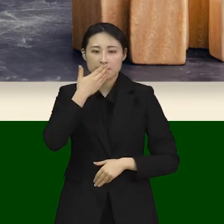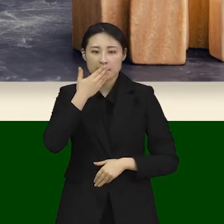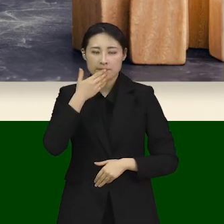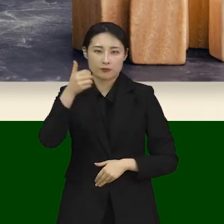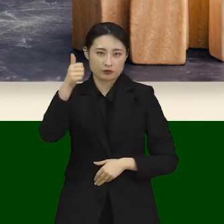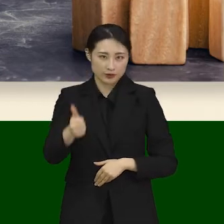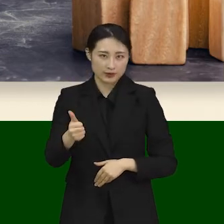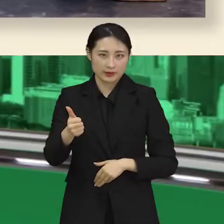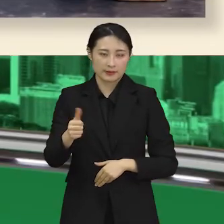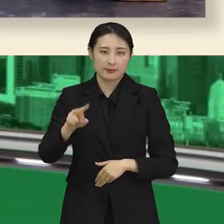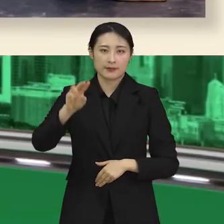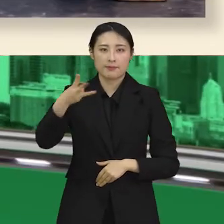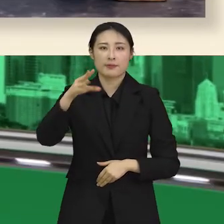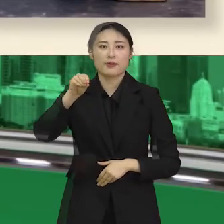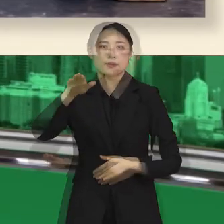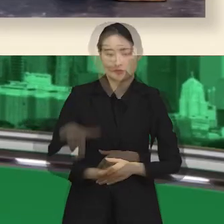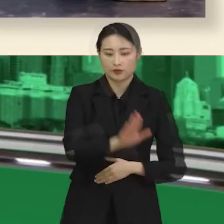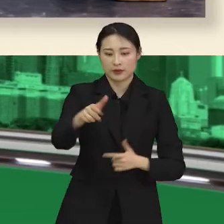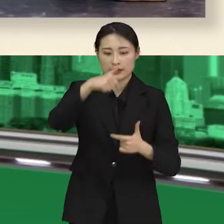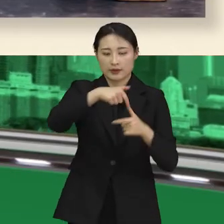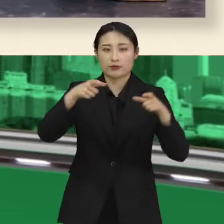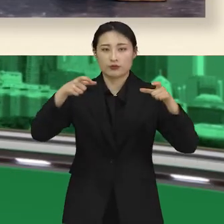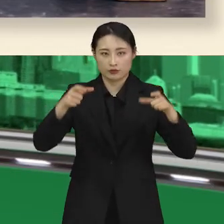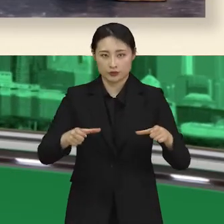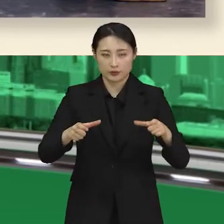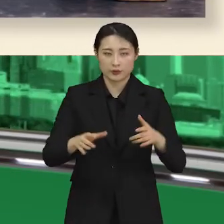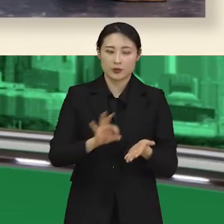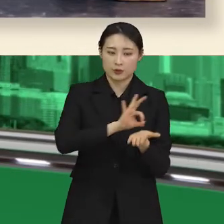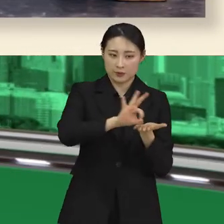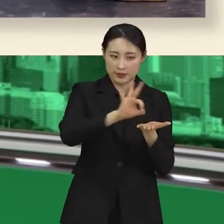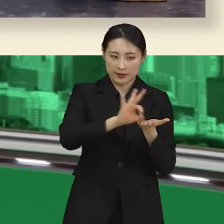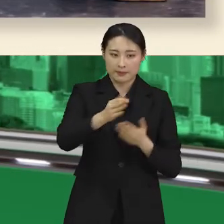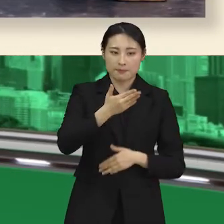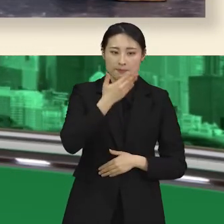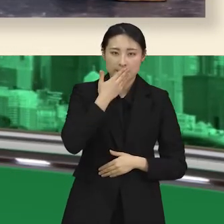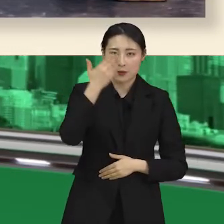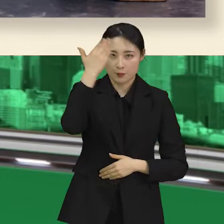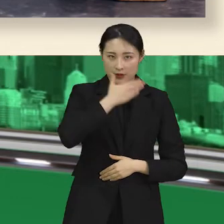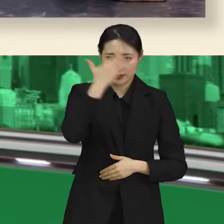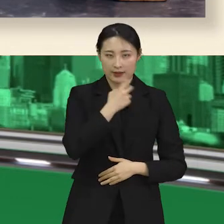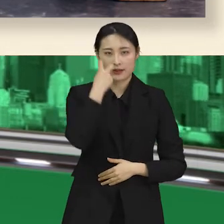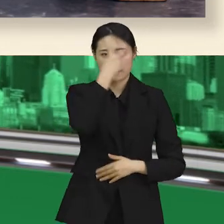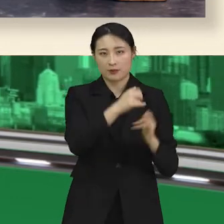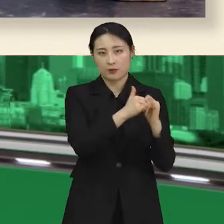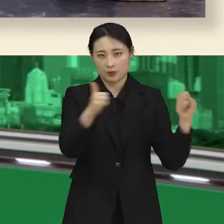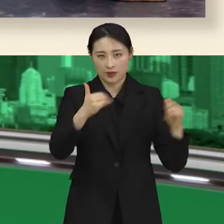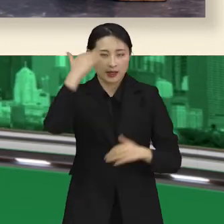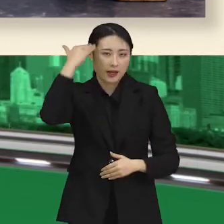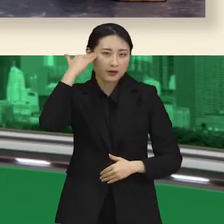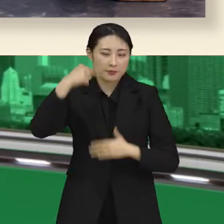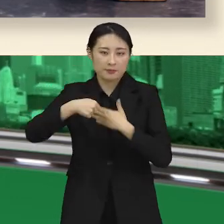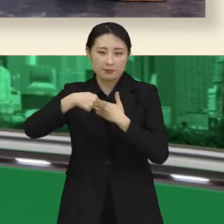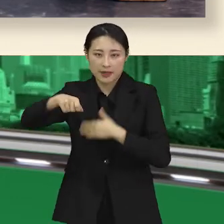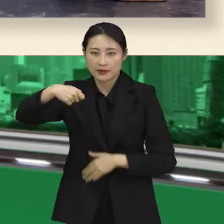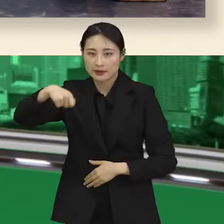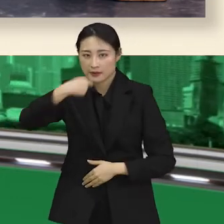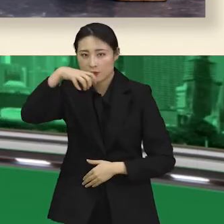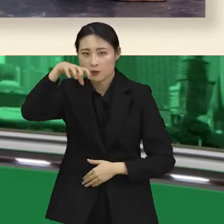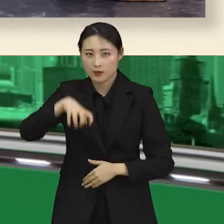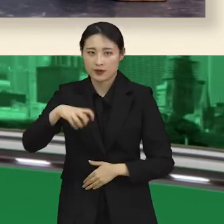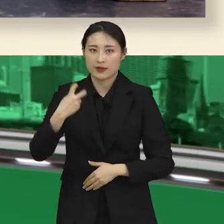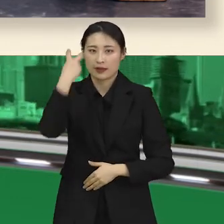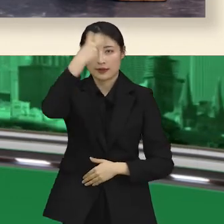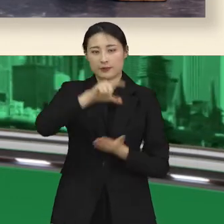과태료가 부과됩니다. 우리 강남구는 소비자 식품 위생 감시원, 한국 외식업 중앙회 강남구 지회